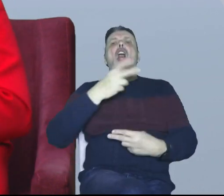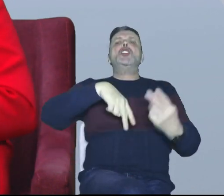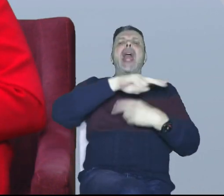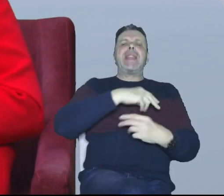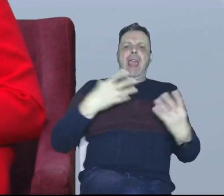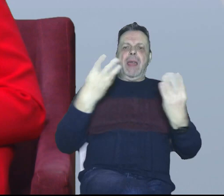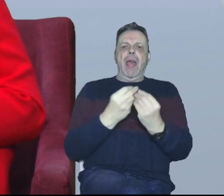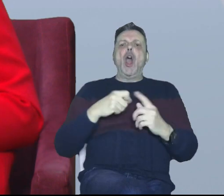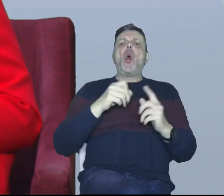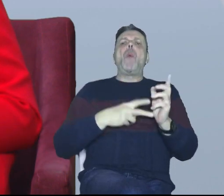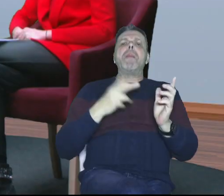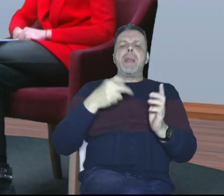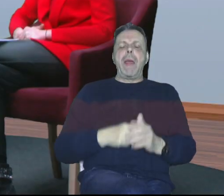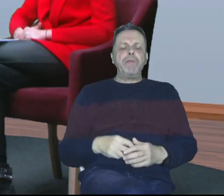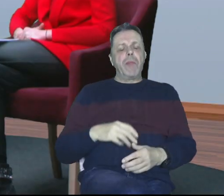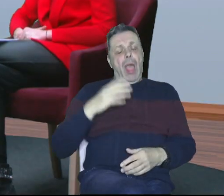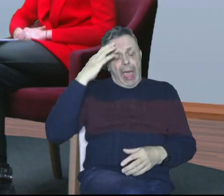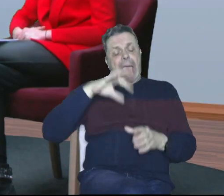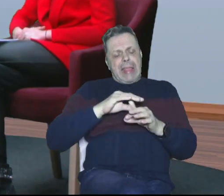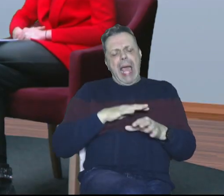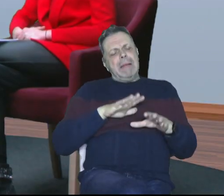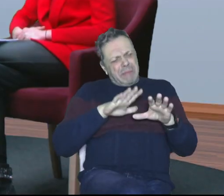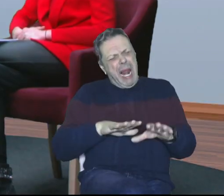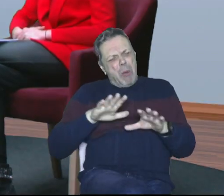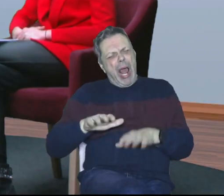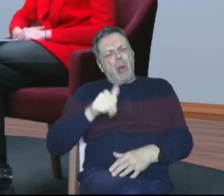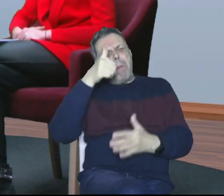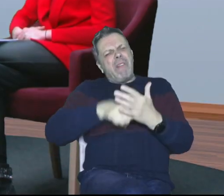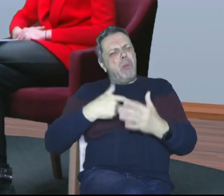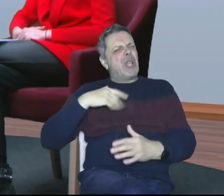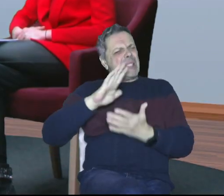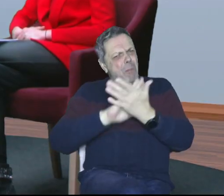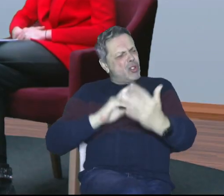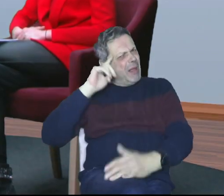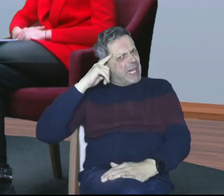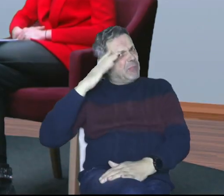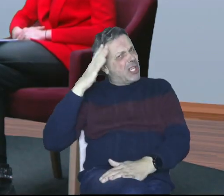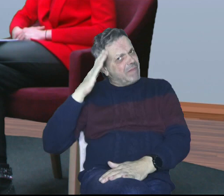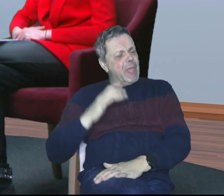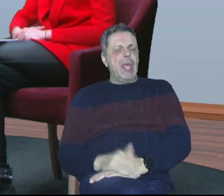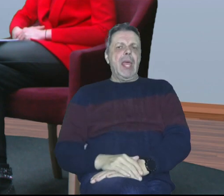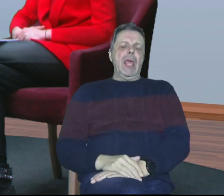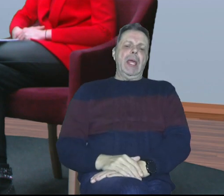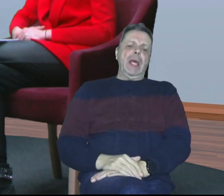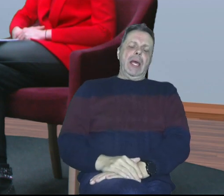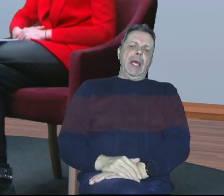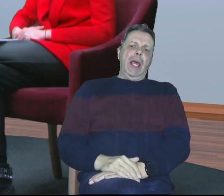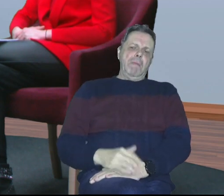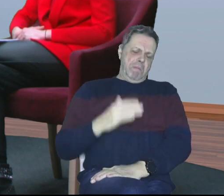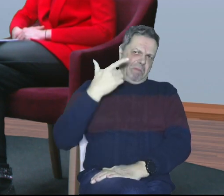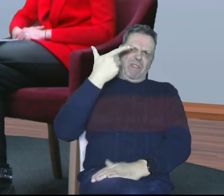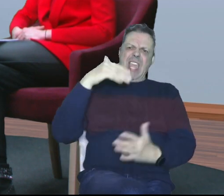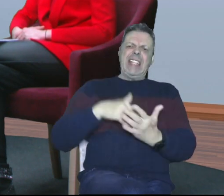Kolumbinama? Pa ideja je sazrijevala postupno i mislim da sam prvi put o tome počela promišljati, ako ćemo baš ono